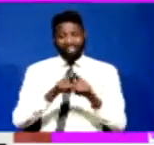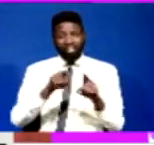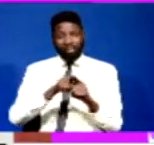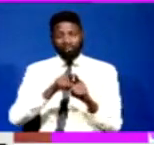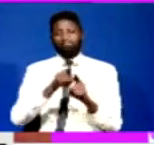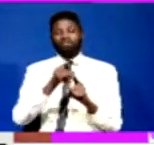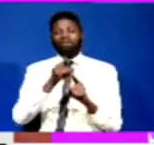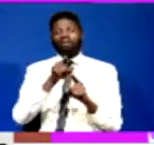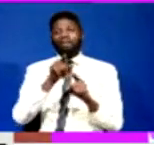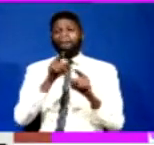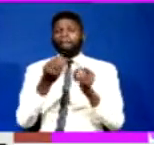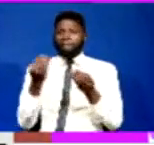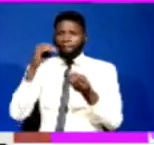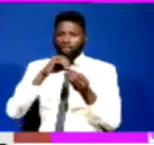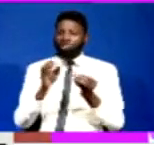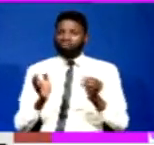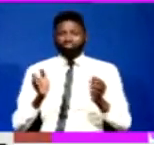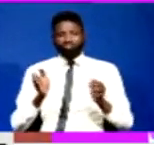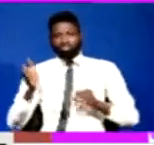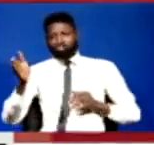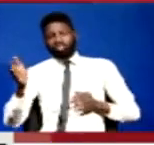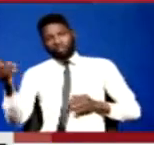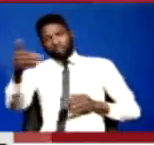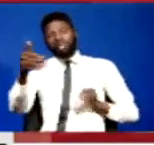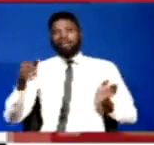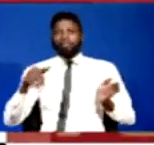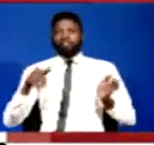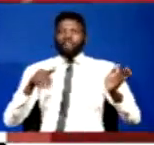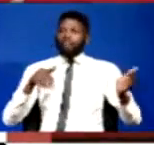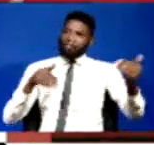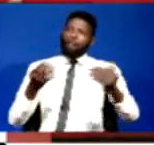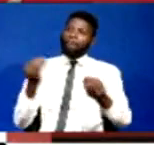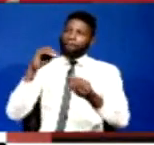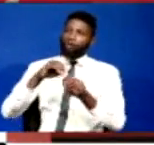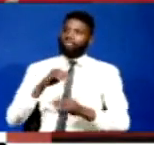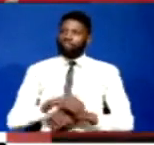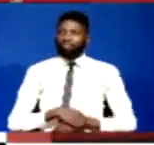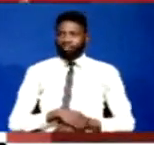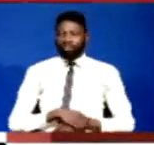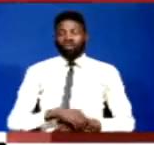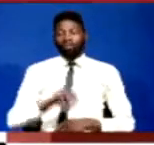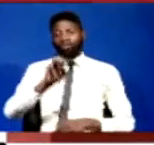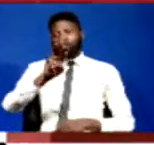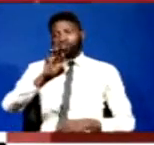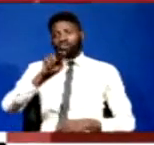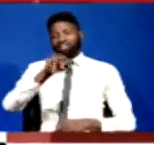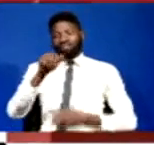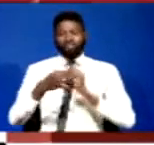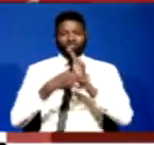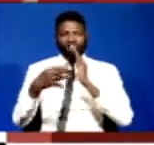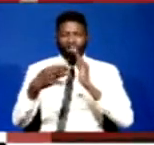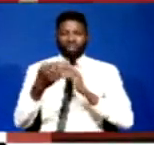comes a lot through the flanks. That's a characteristic of this competition. Wenger, anayefahamika kwa mafanikio yake na kilabu cha